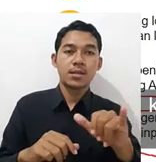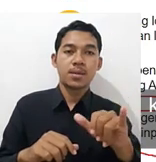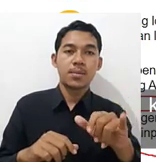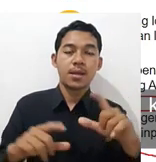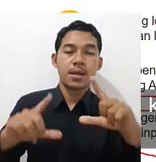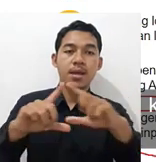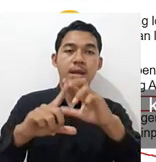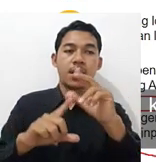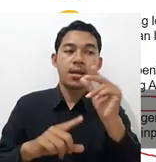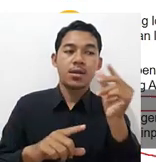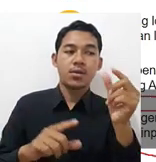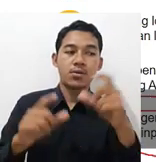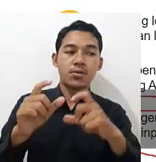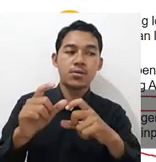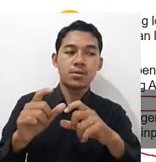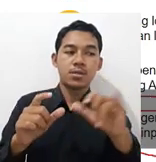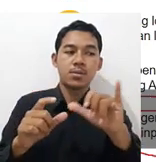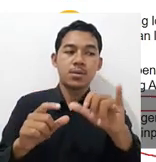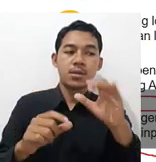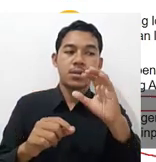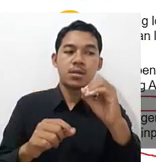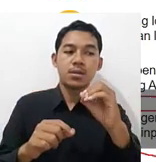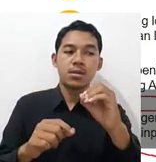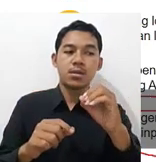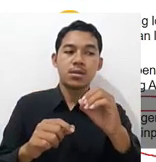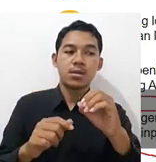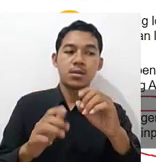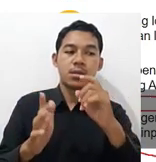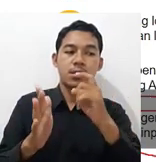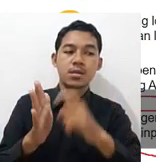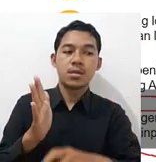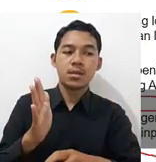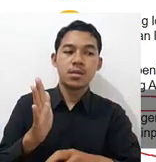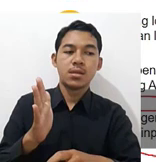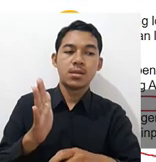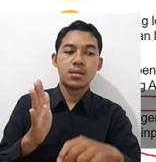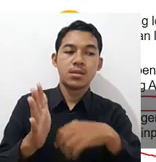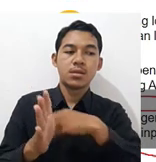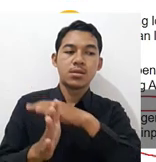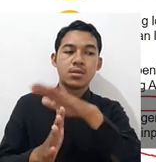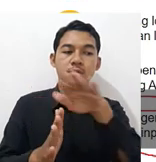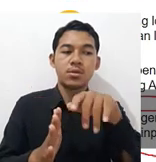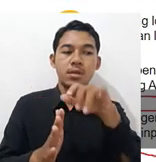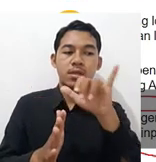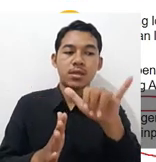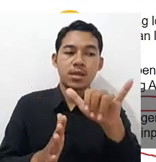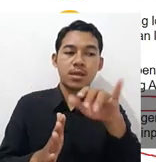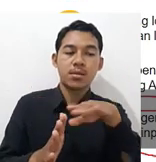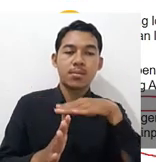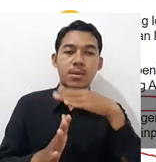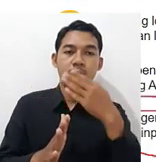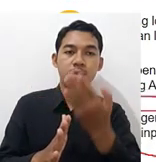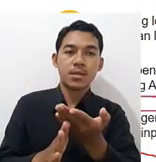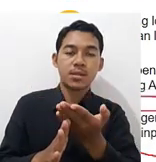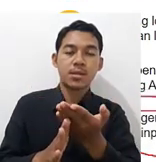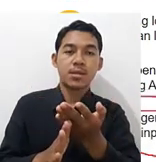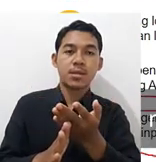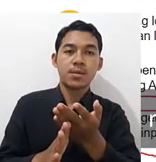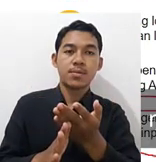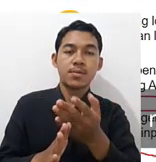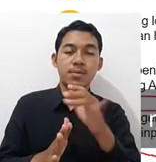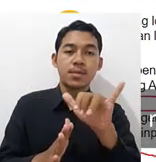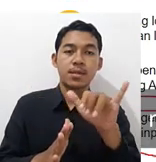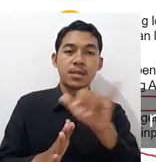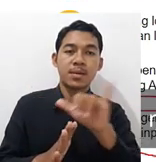dengan 0. Nah, karena arus sama dengan 0, berarti LED-nya mati, maka Y-nya sama dengan 0